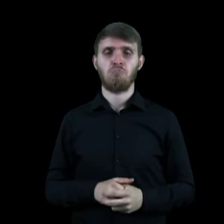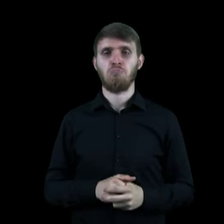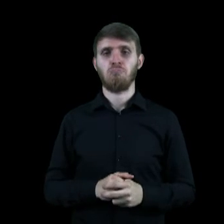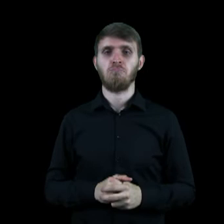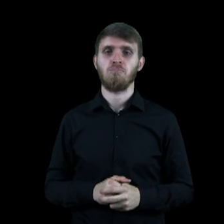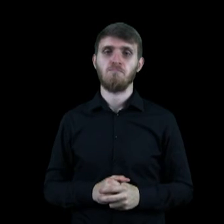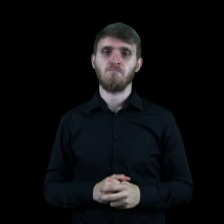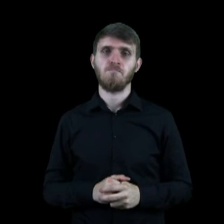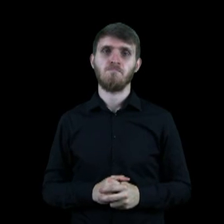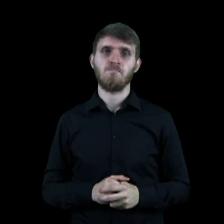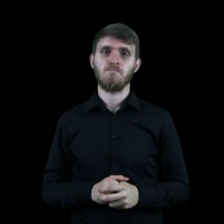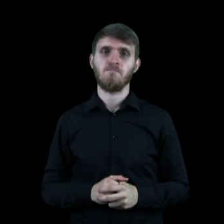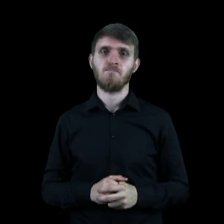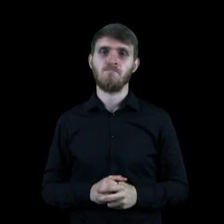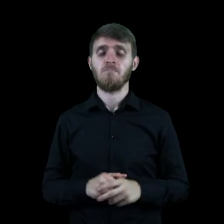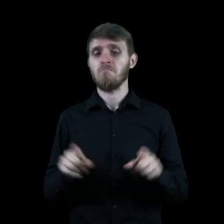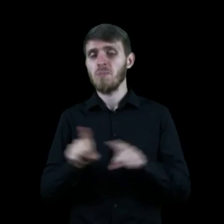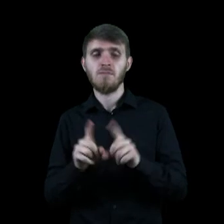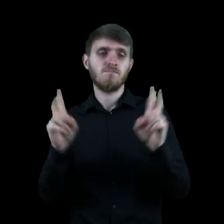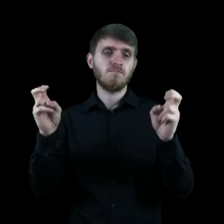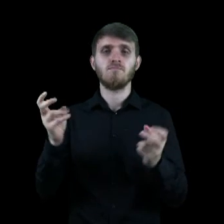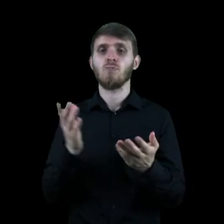Po prostu energii.